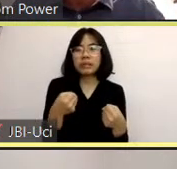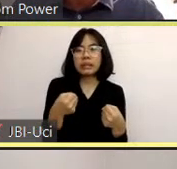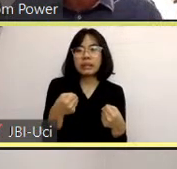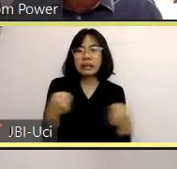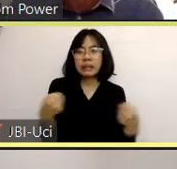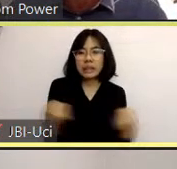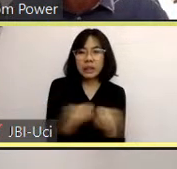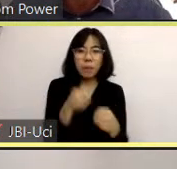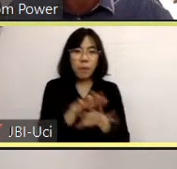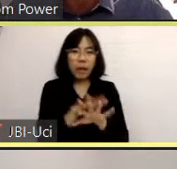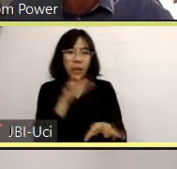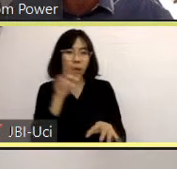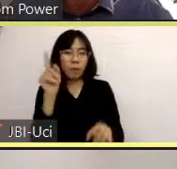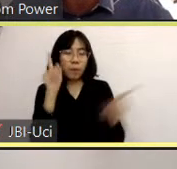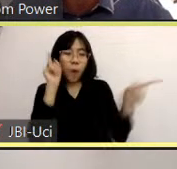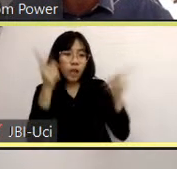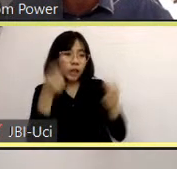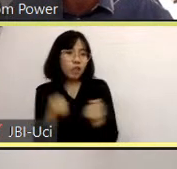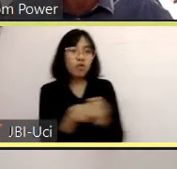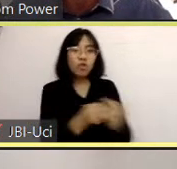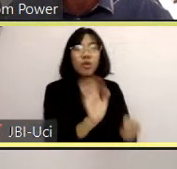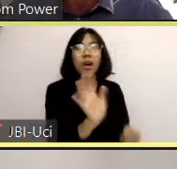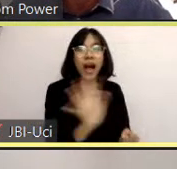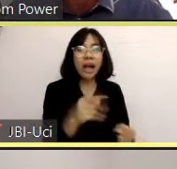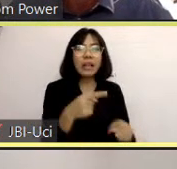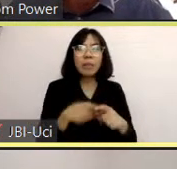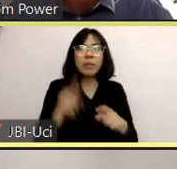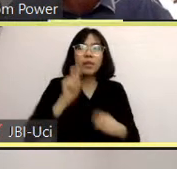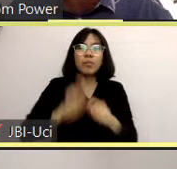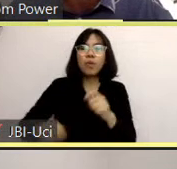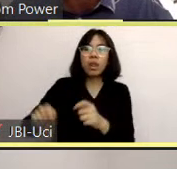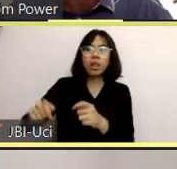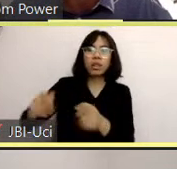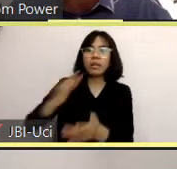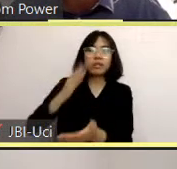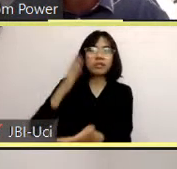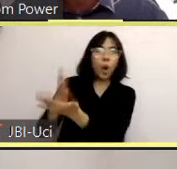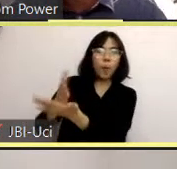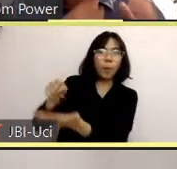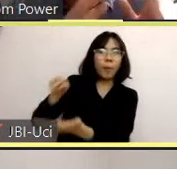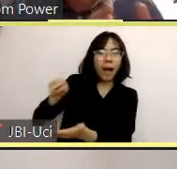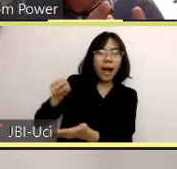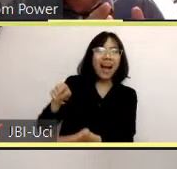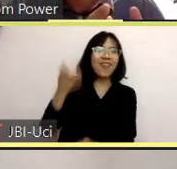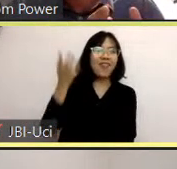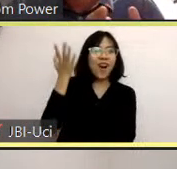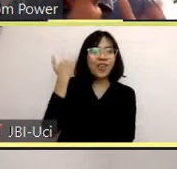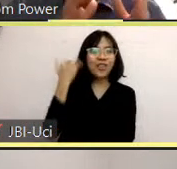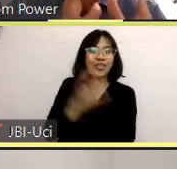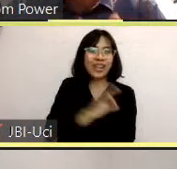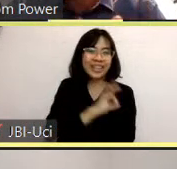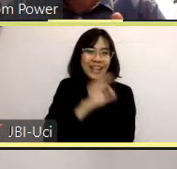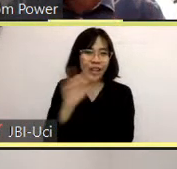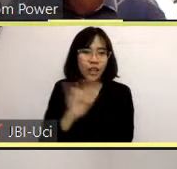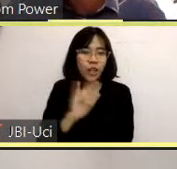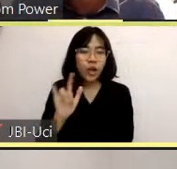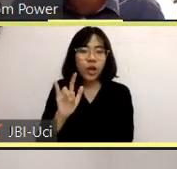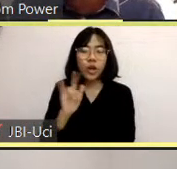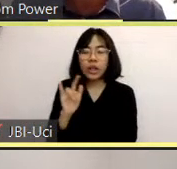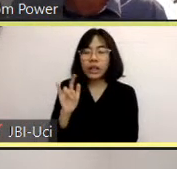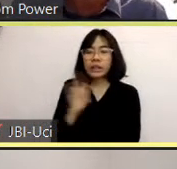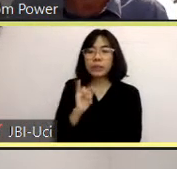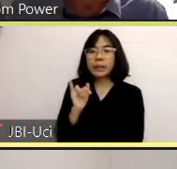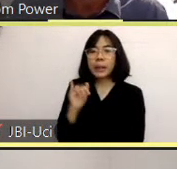beberapa tahun pada periode pertama Pak Jokowi, terutama ketika pemerintah mengintervensi secara